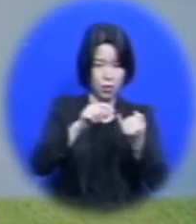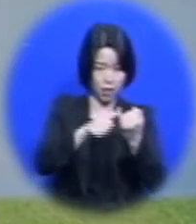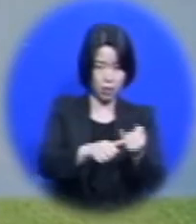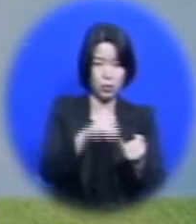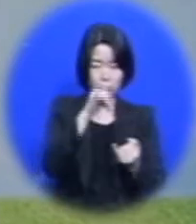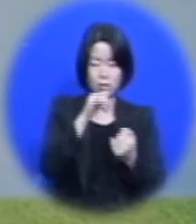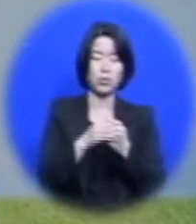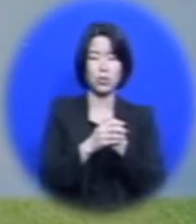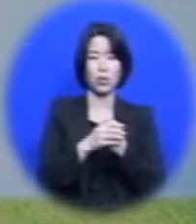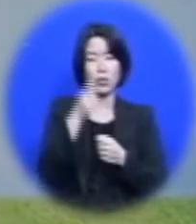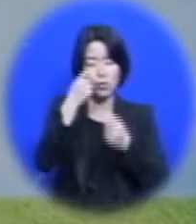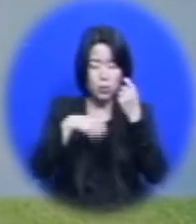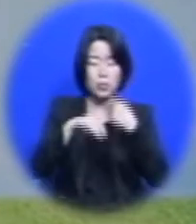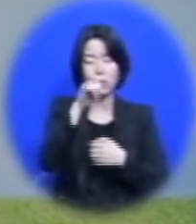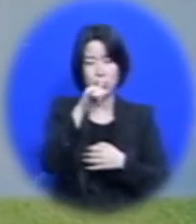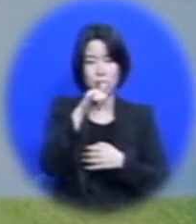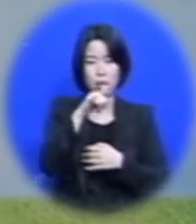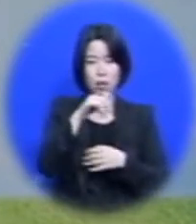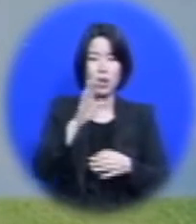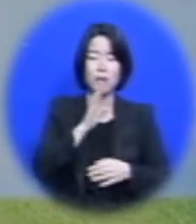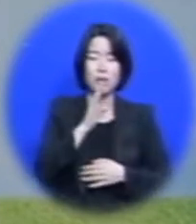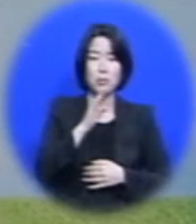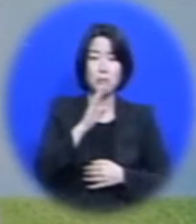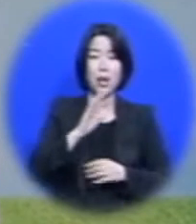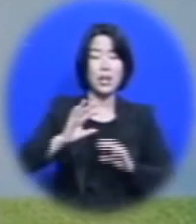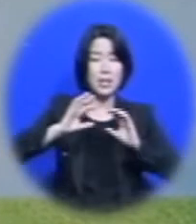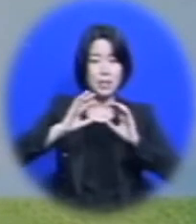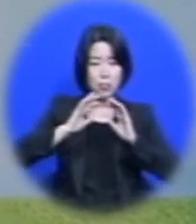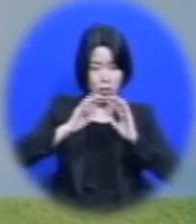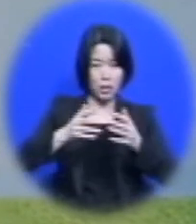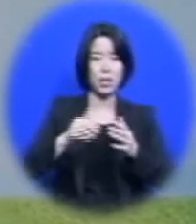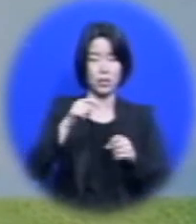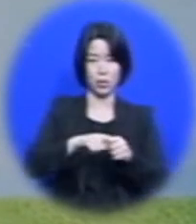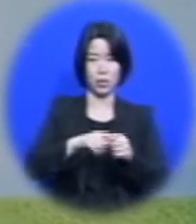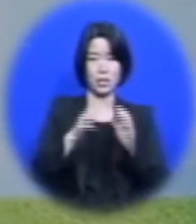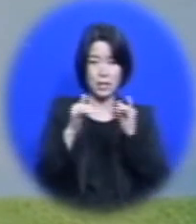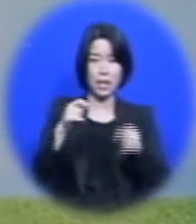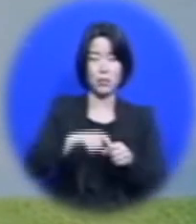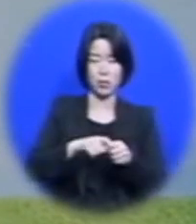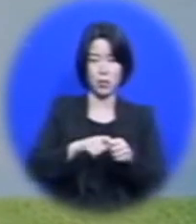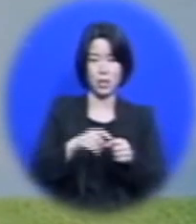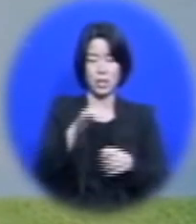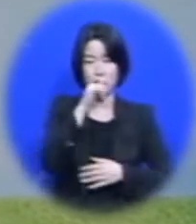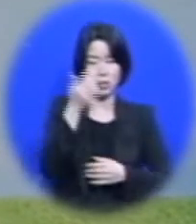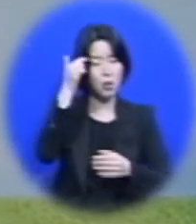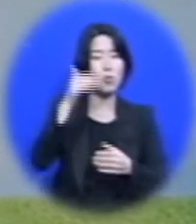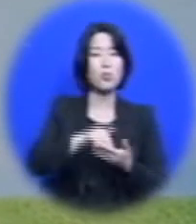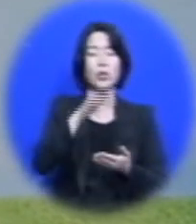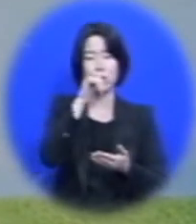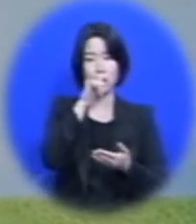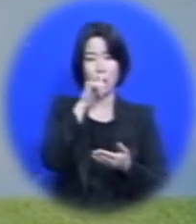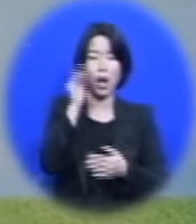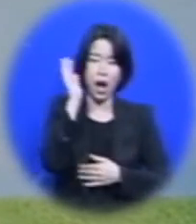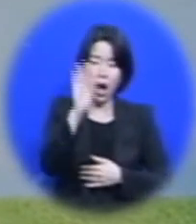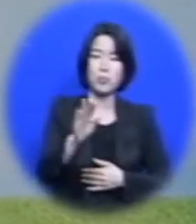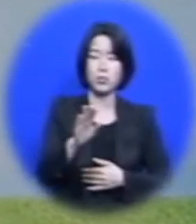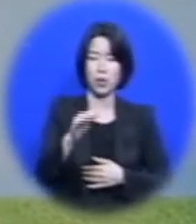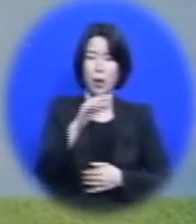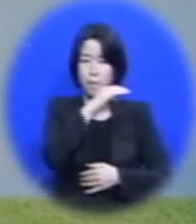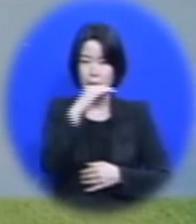흘렸다. 지극히 인간적이며 세상적이지만 후회도 있었다. 앞으로는 바르게 살겠다는 각오도